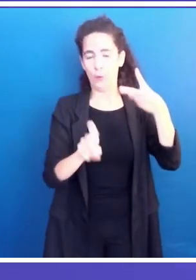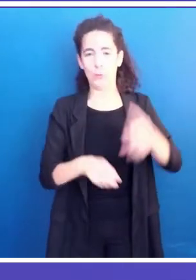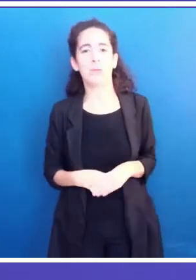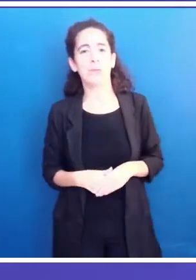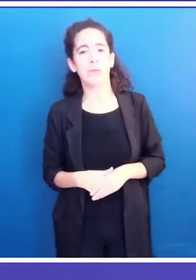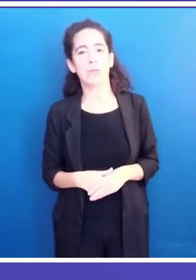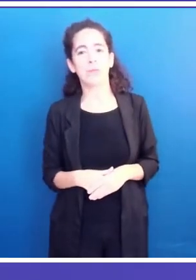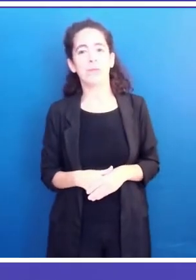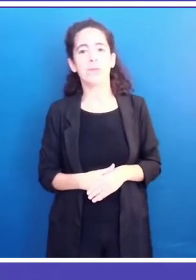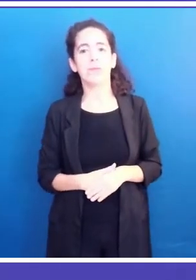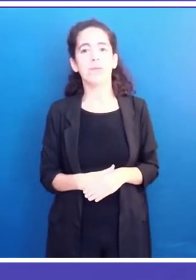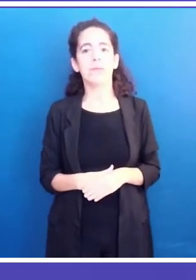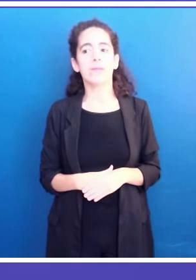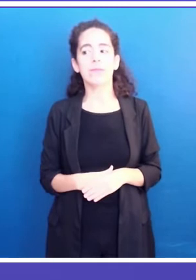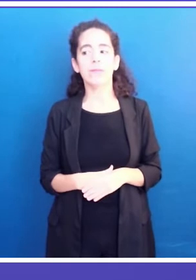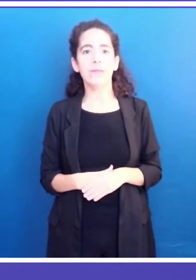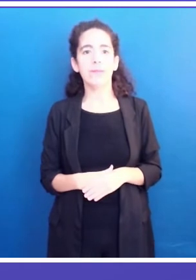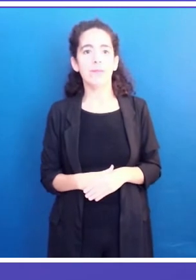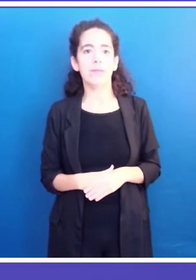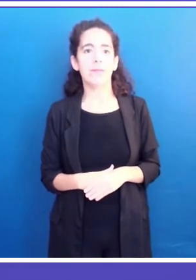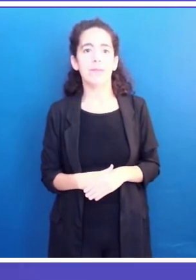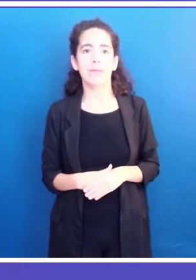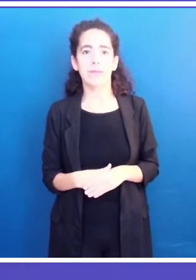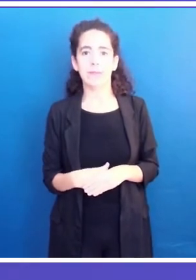نعتذر لانقطاع الإنترنت،